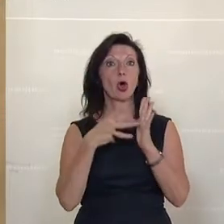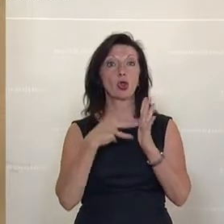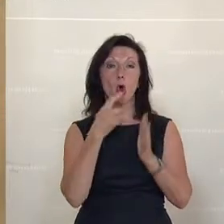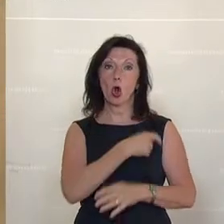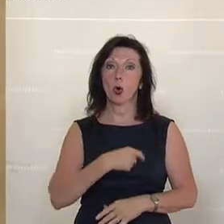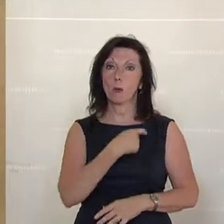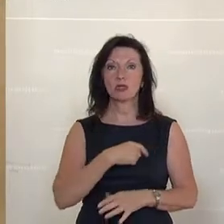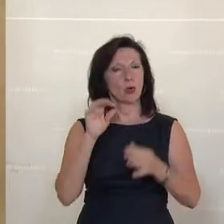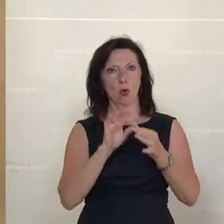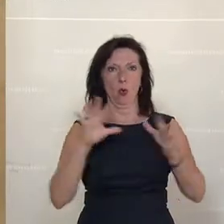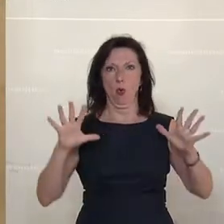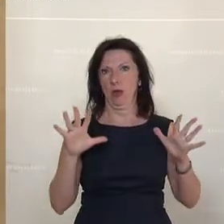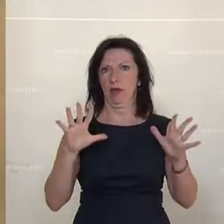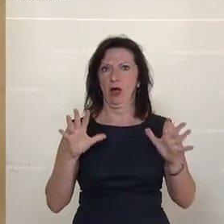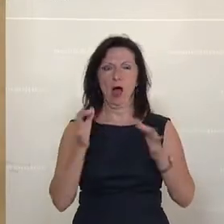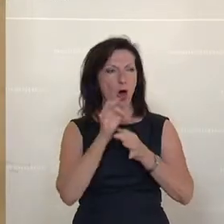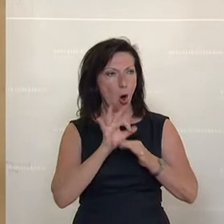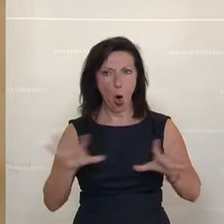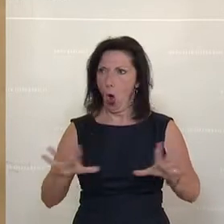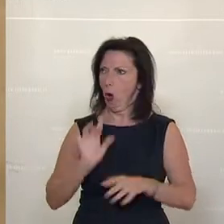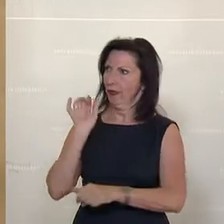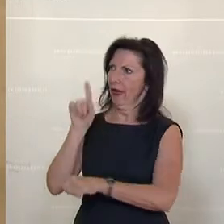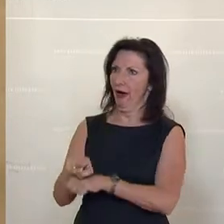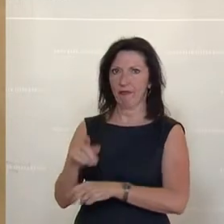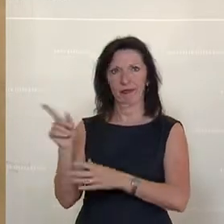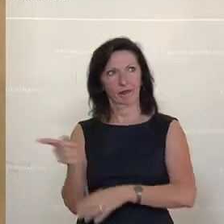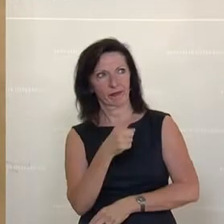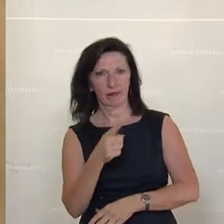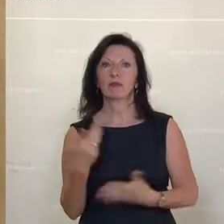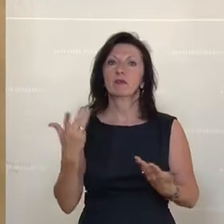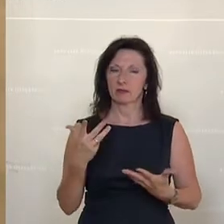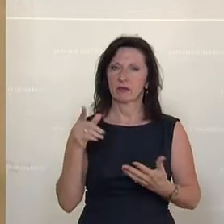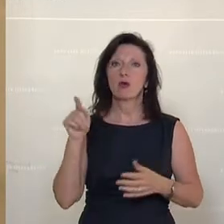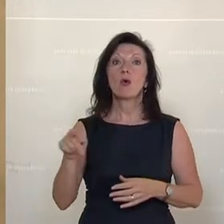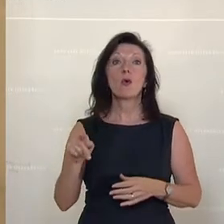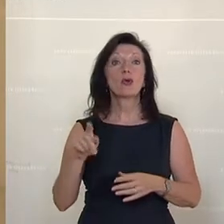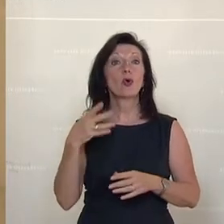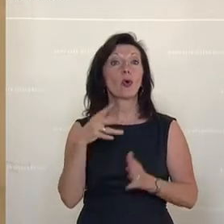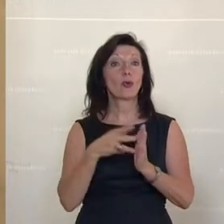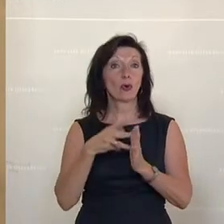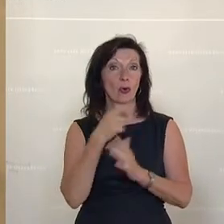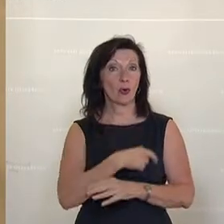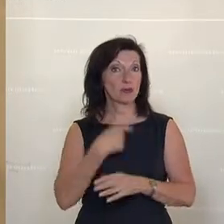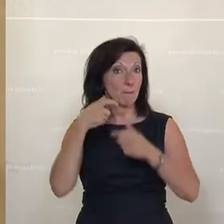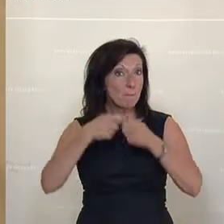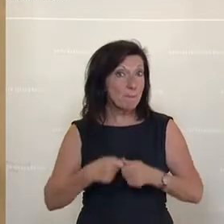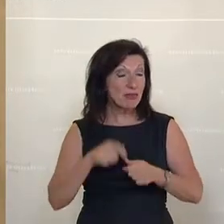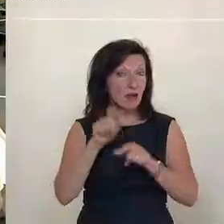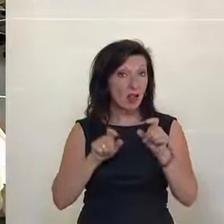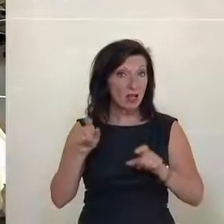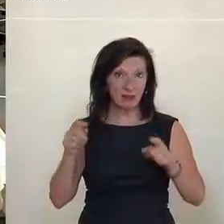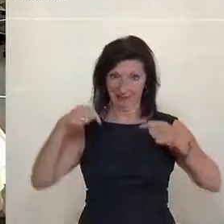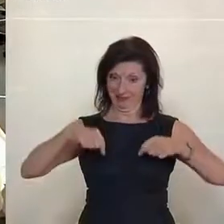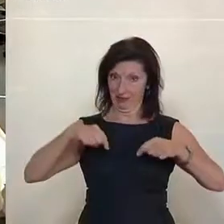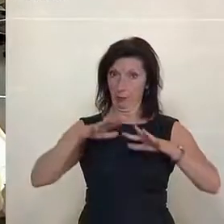zur Kontrolle der Tätigkeit des gesamten Verfassungsschutzes. Und die Mitglieder dieser Kontrollkommission werden hier im Haus